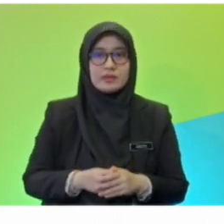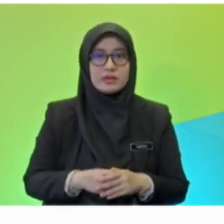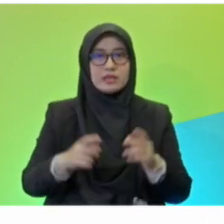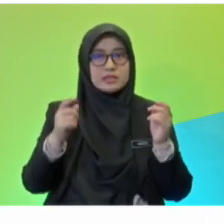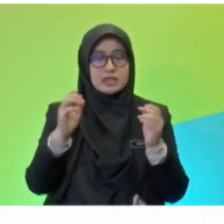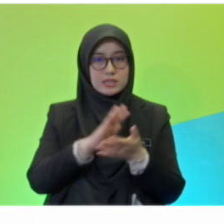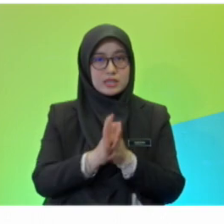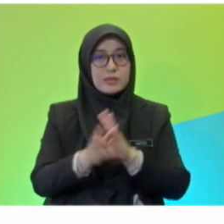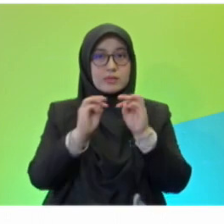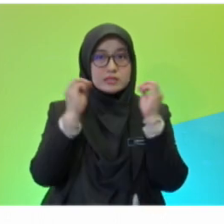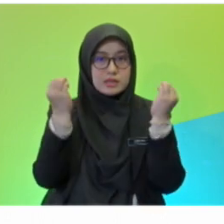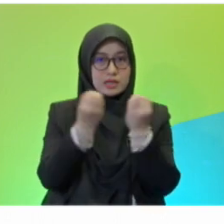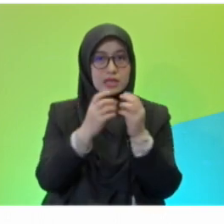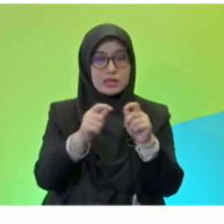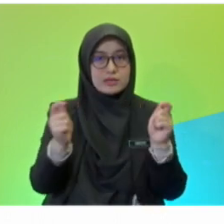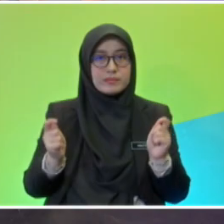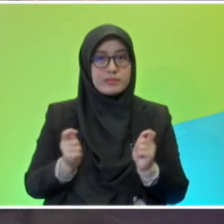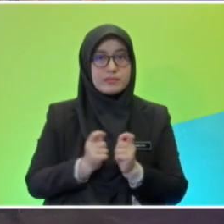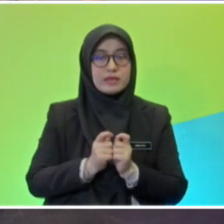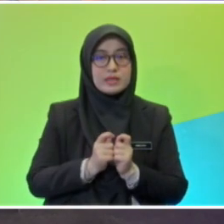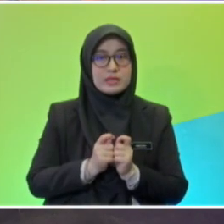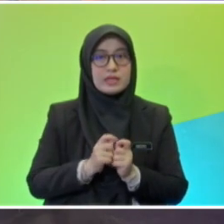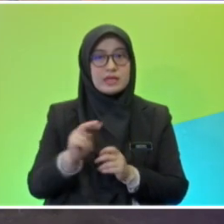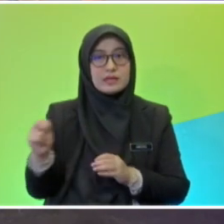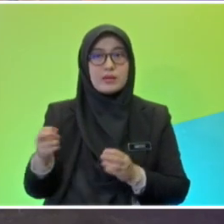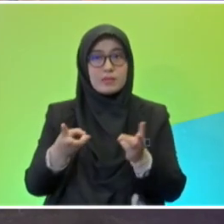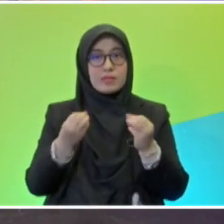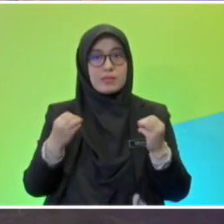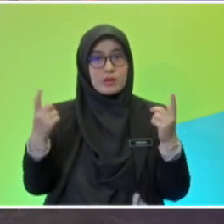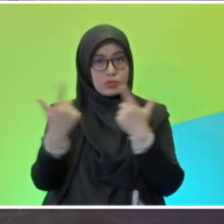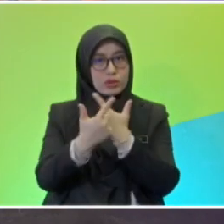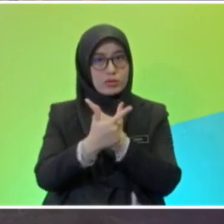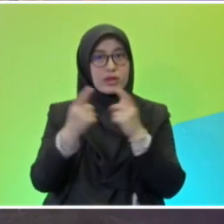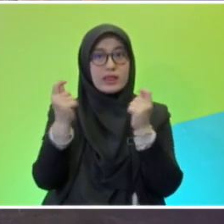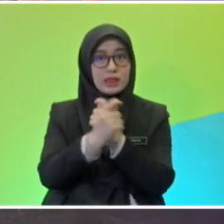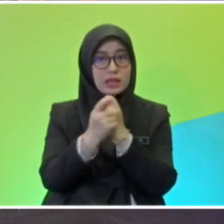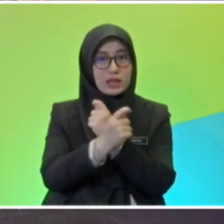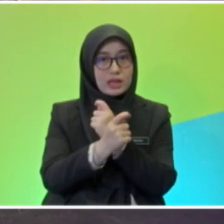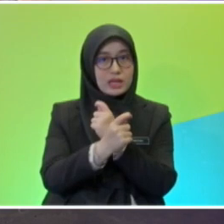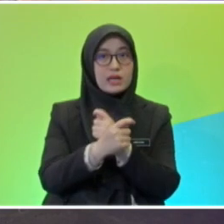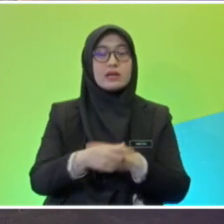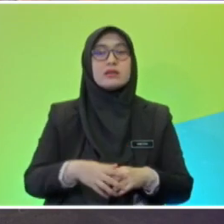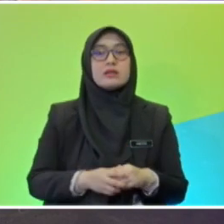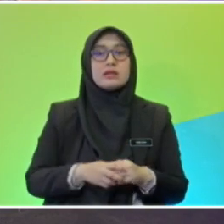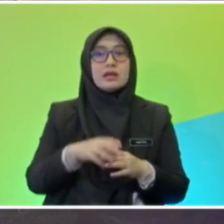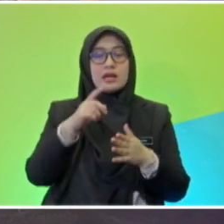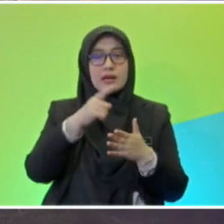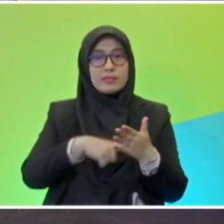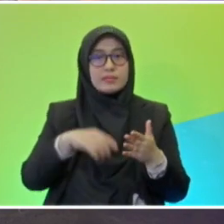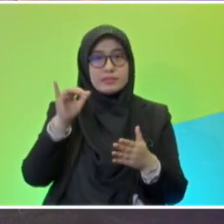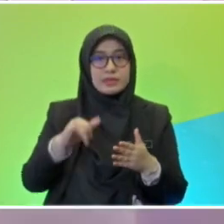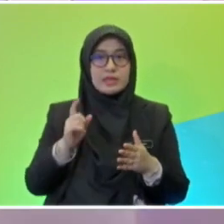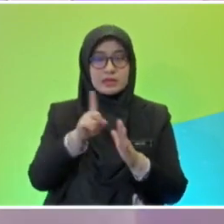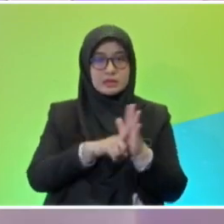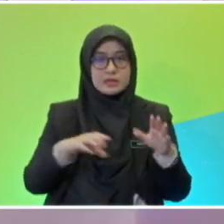Uli masyarakat setempat Jadi ada pemahaman di pembesar itu dia ada pengikut dia ada pengikut dia dan dia juga mereka